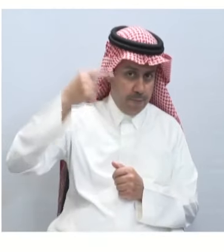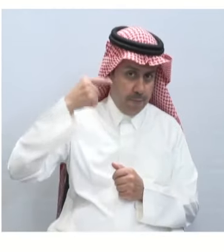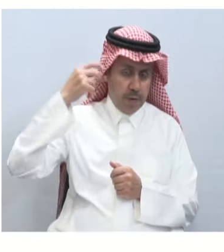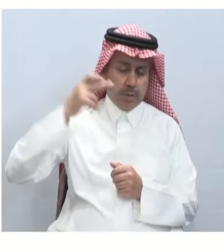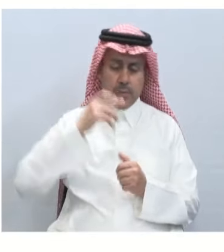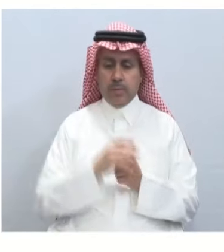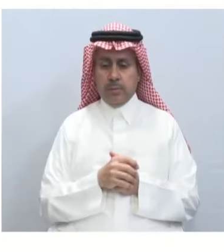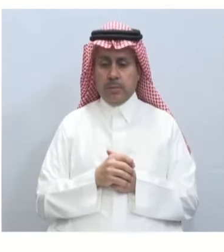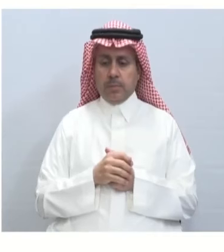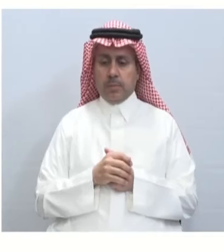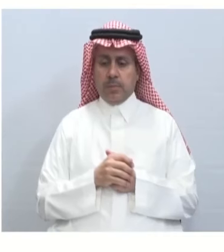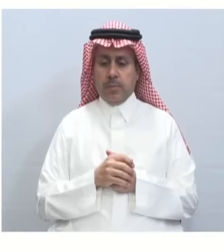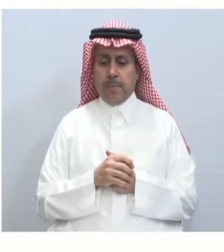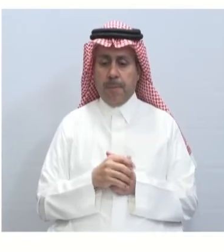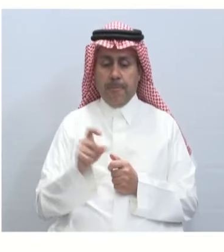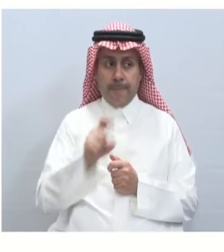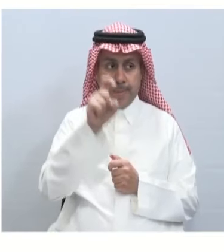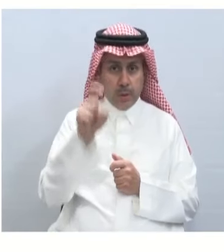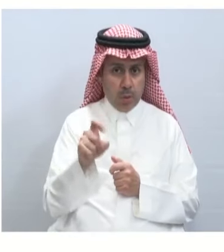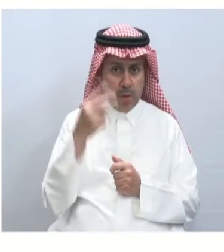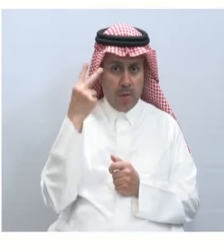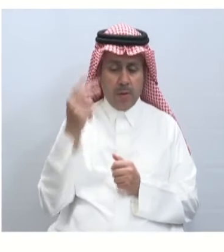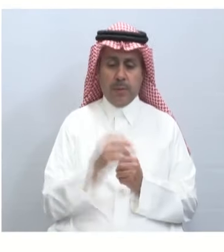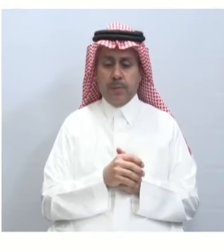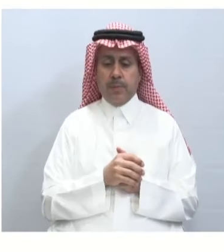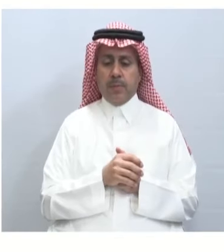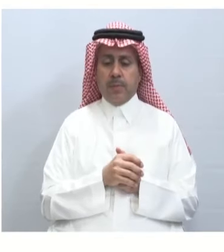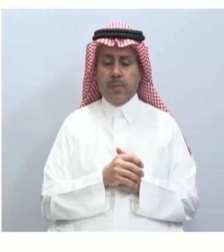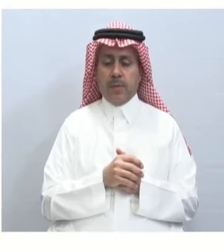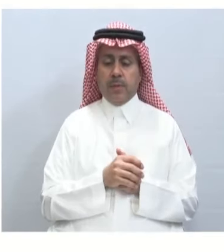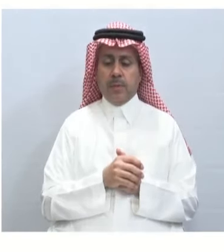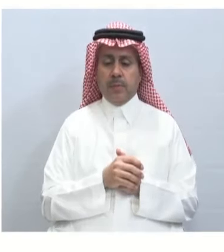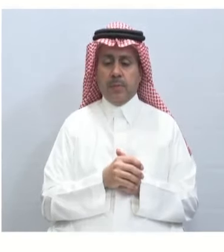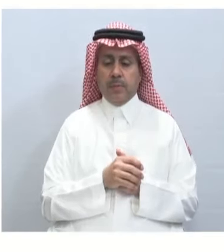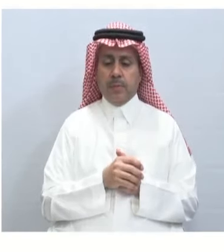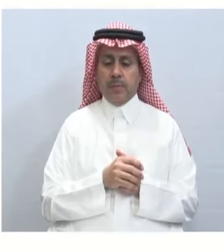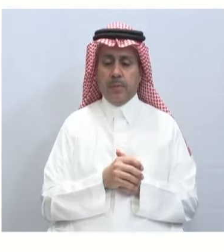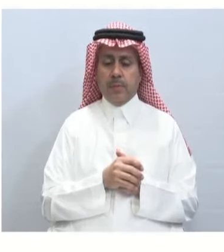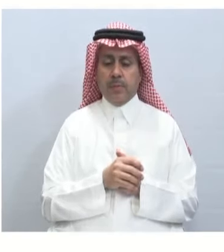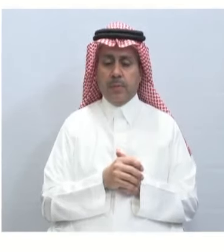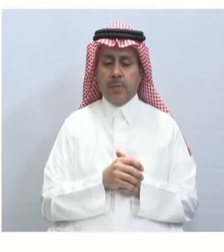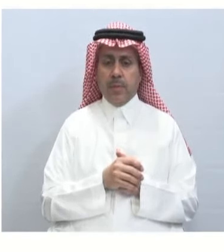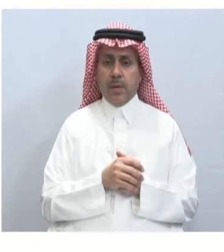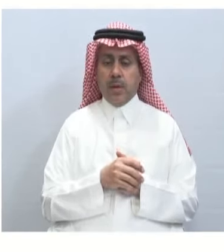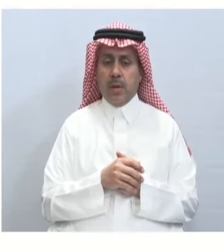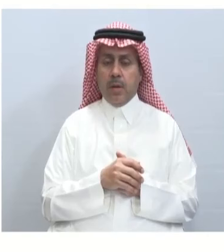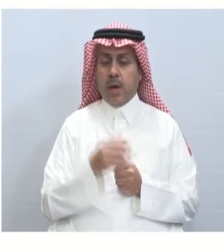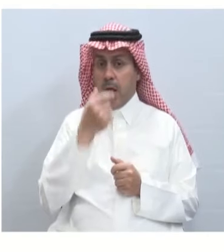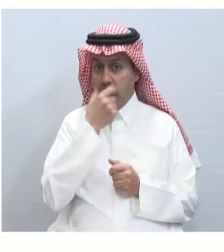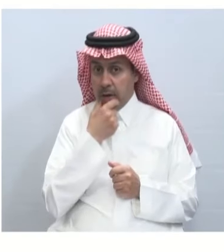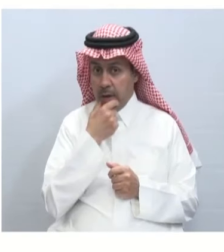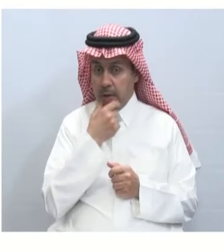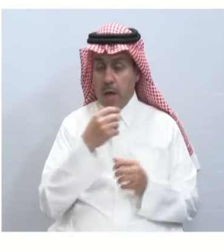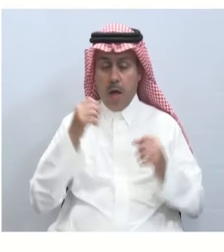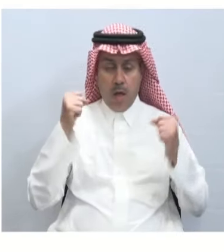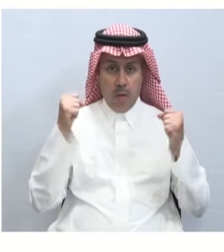وتعالى سوف تجيبون ايضا تحدثنا في المعاني والفوائد على حديث عظيم